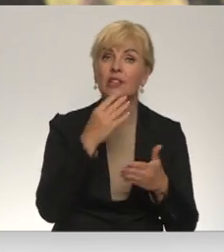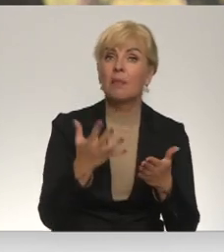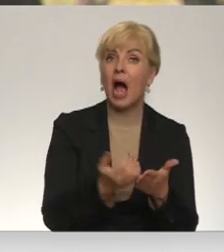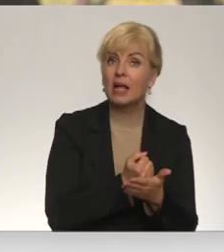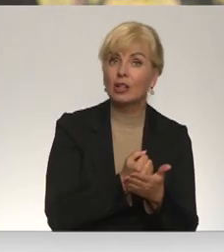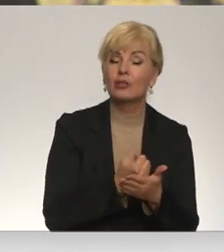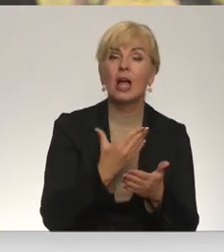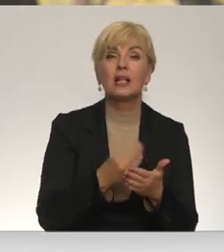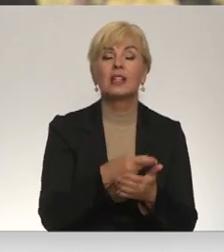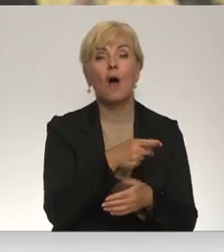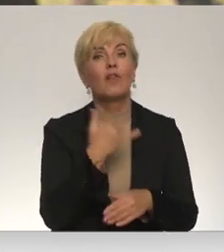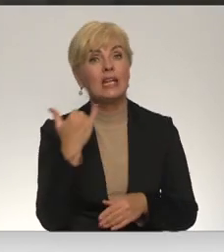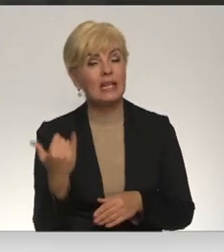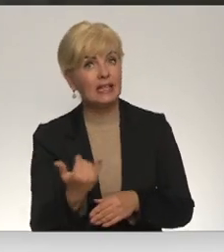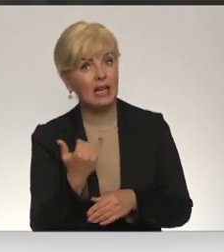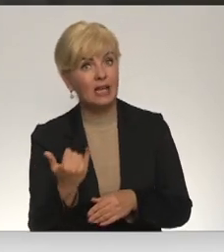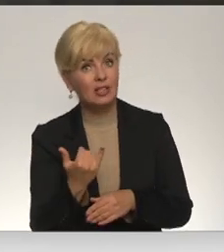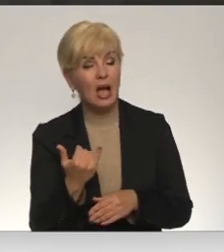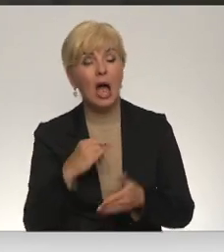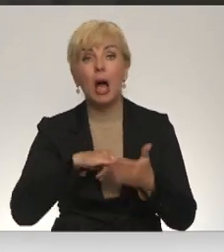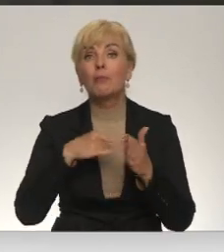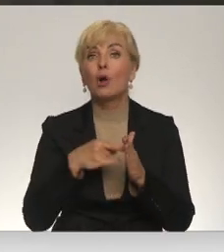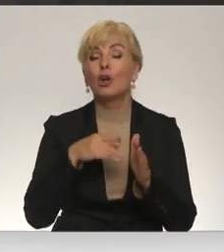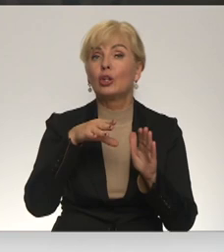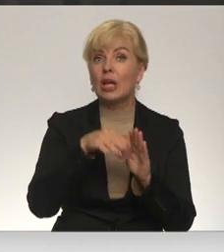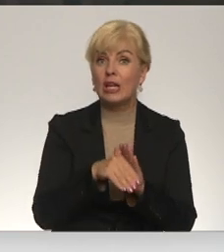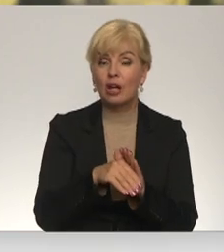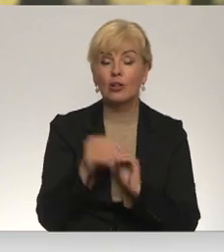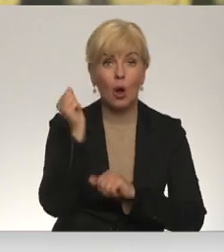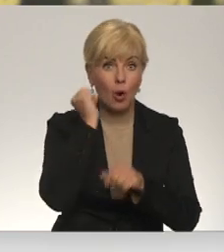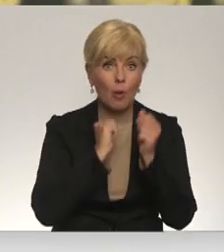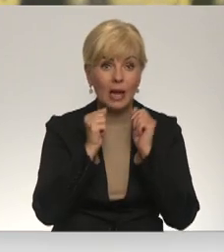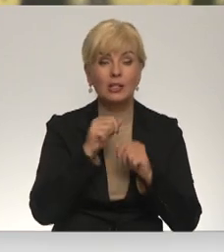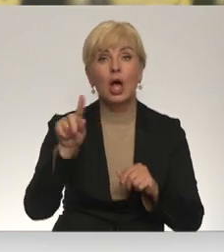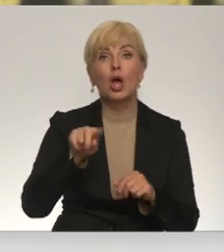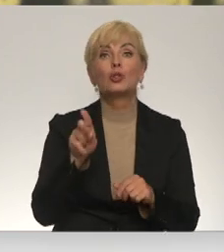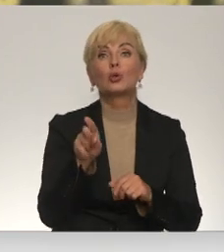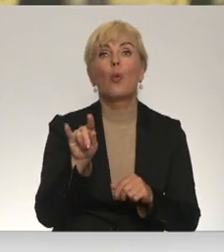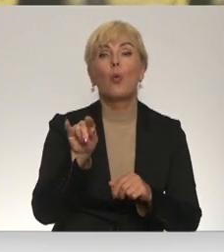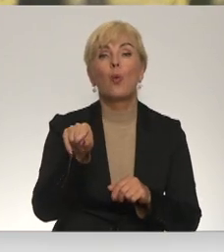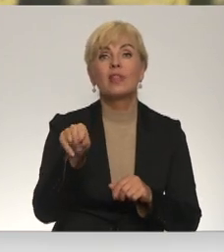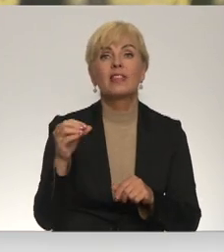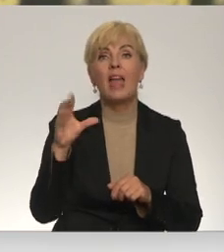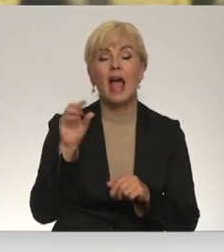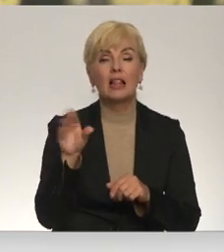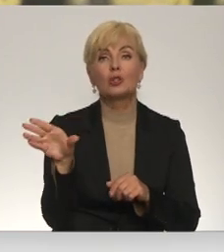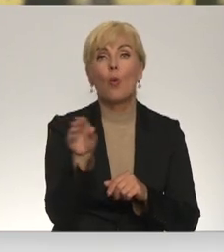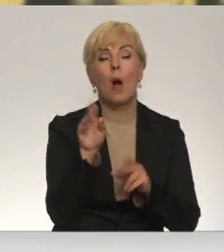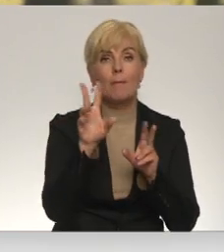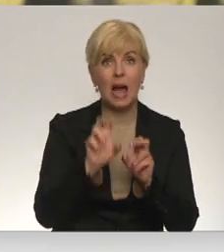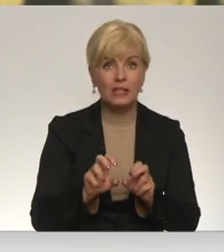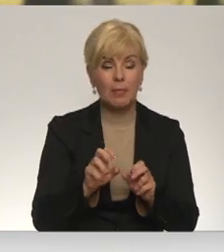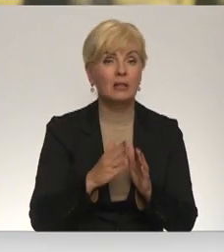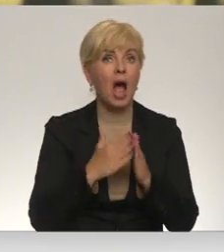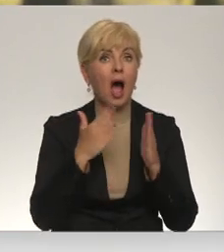savu aizraušanos un interesi. Projektos iesaistījies arī komiķis Jānis Skutels. Pavadot vairāk laika kopā ar ekspertiem, esot atklājis